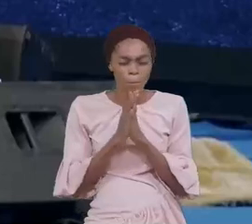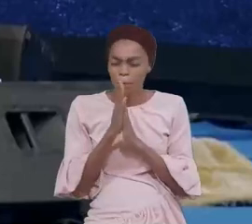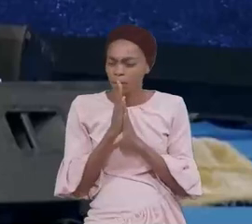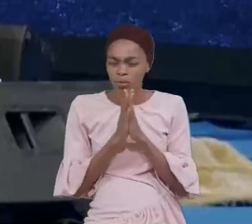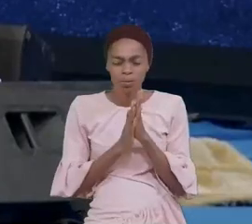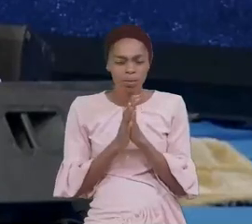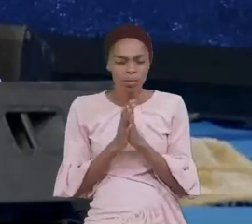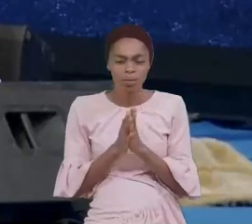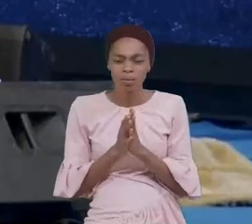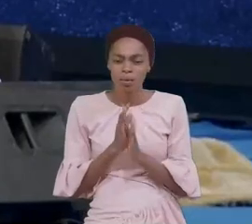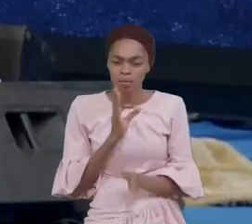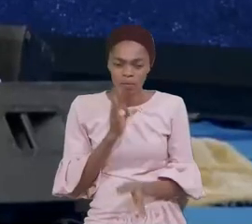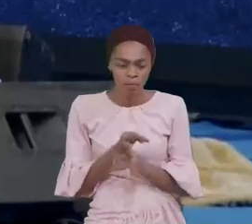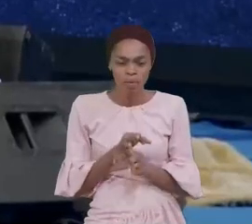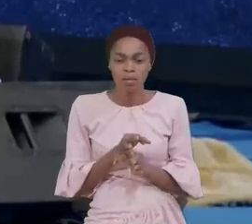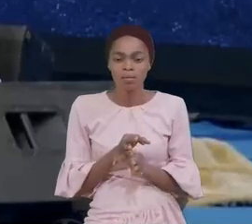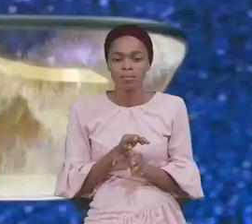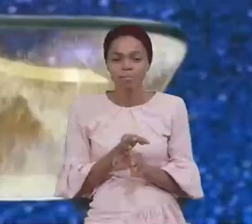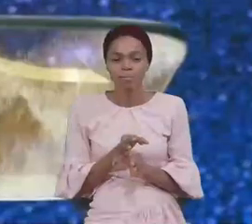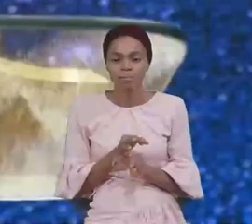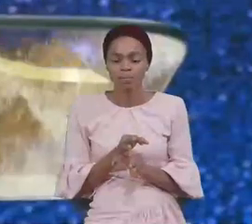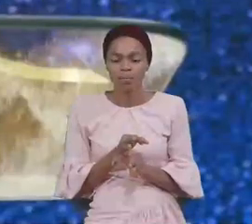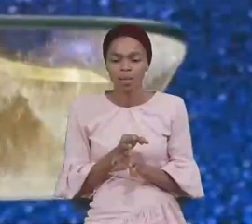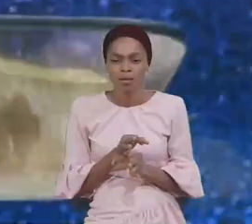La foi passionnée.